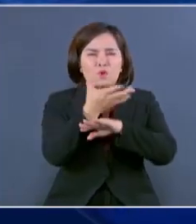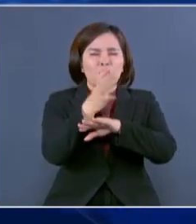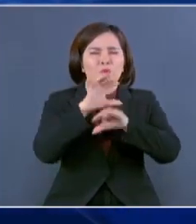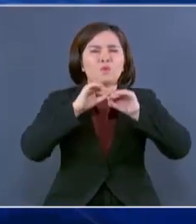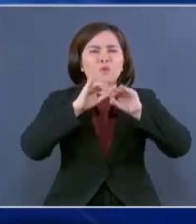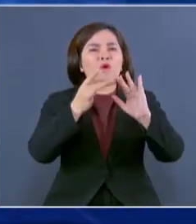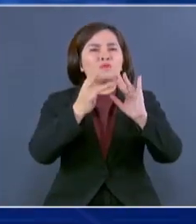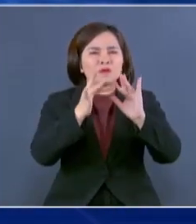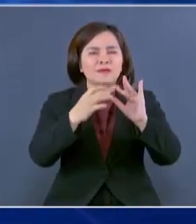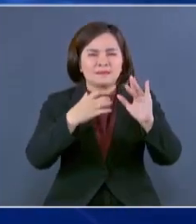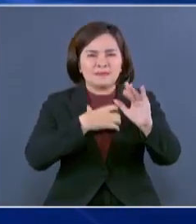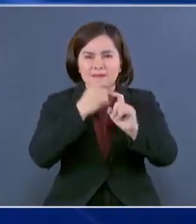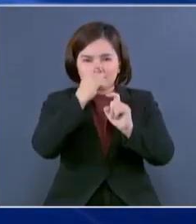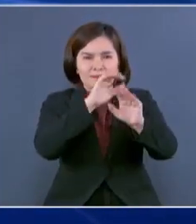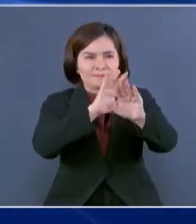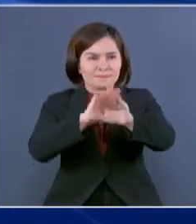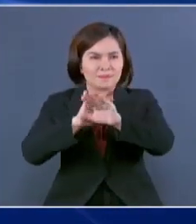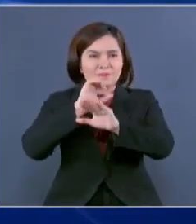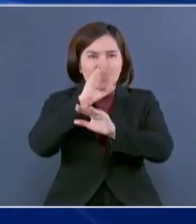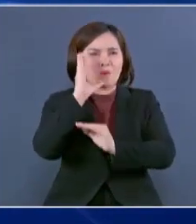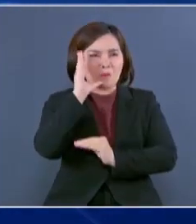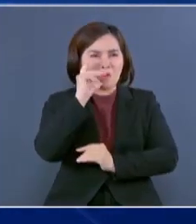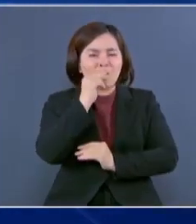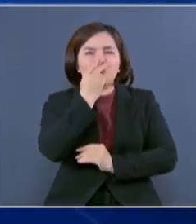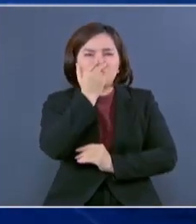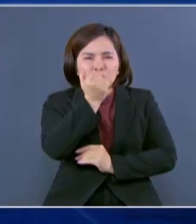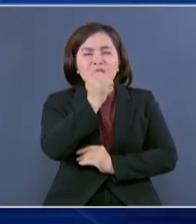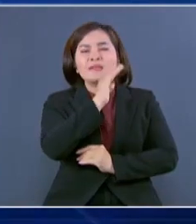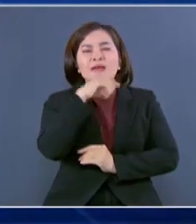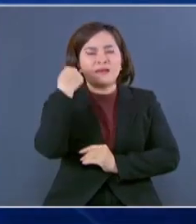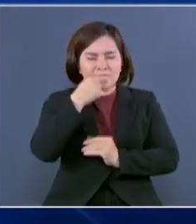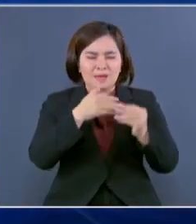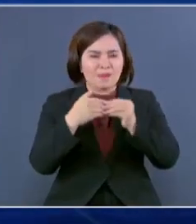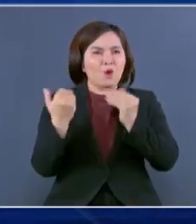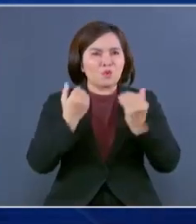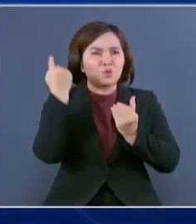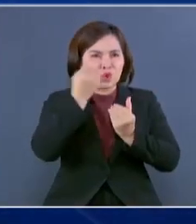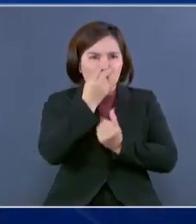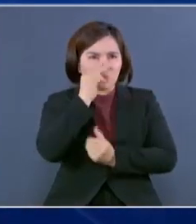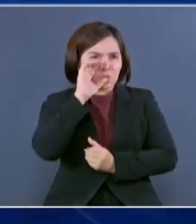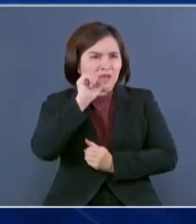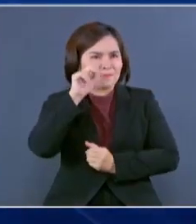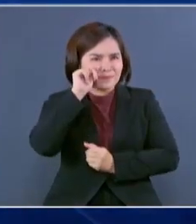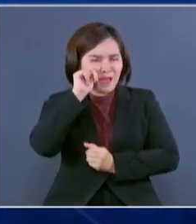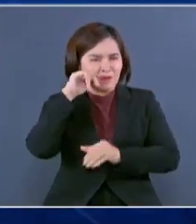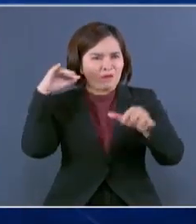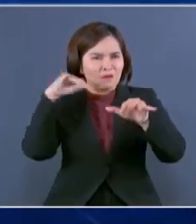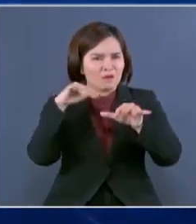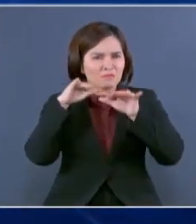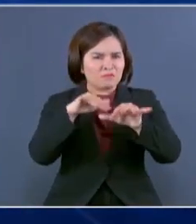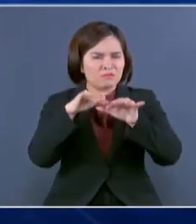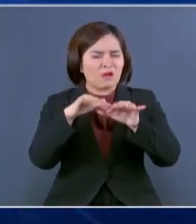ต์ในโลกโซเชียลเพราะต้องการเตือนภัยผู้ปกครองครับใครที่พาบุตรหลานไปเล่นน้ำสังเกตกระแสน้ำให้ดีซะก่อนนะครับหาก